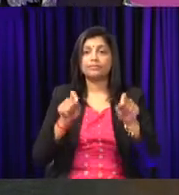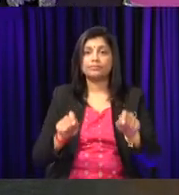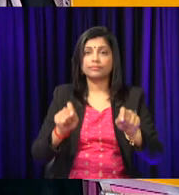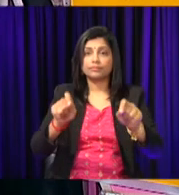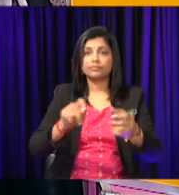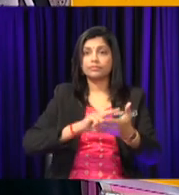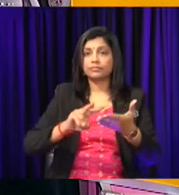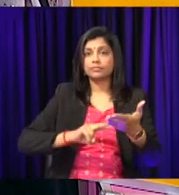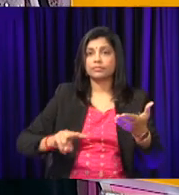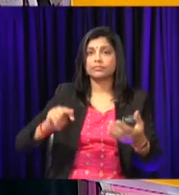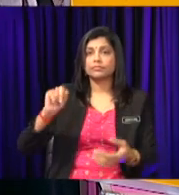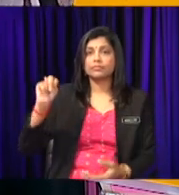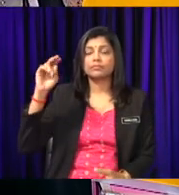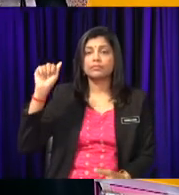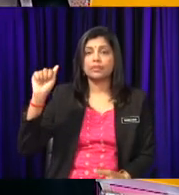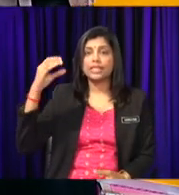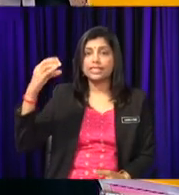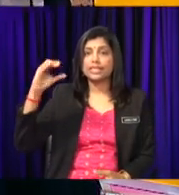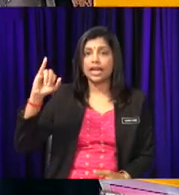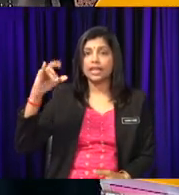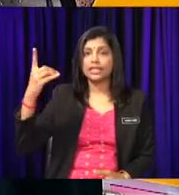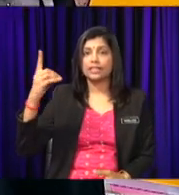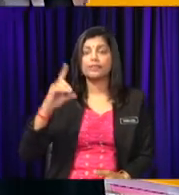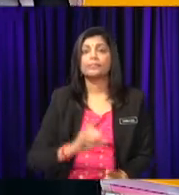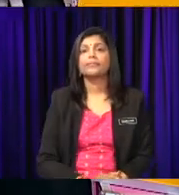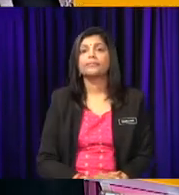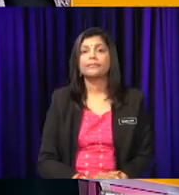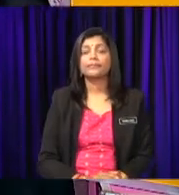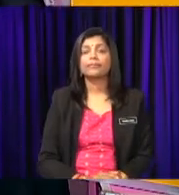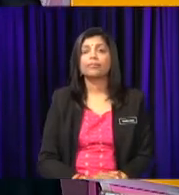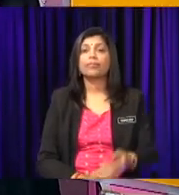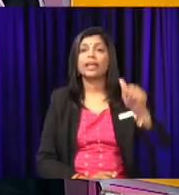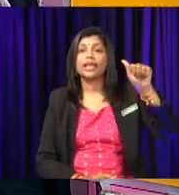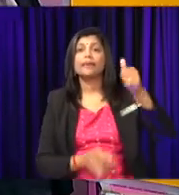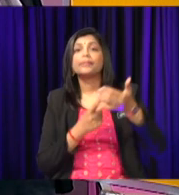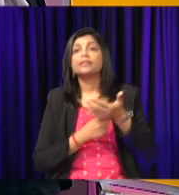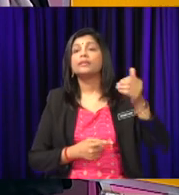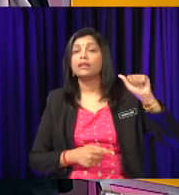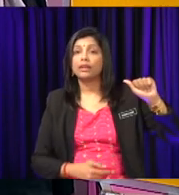oke apa yang anak-anak boleh Kemukakan tentang